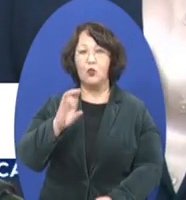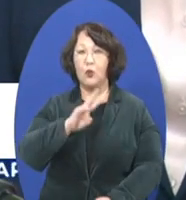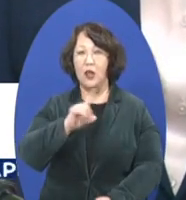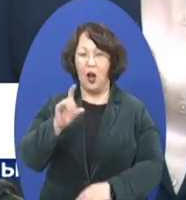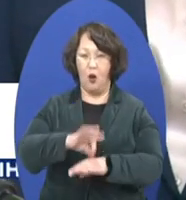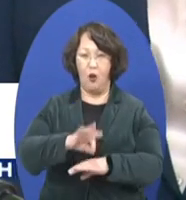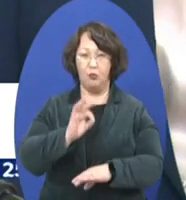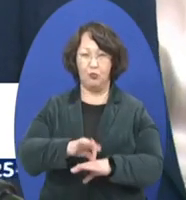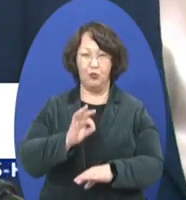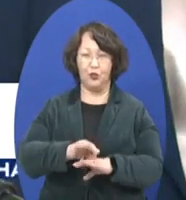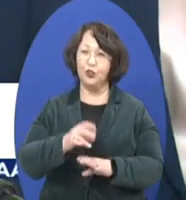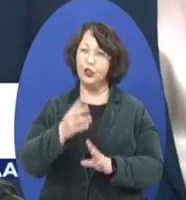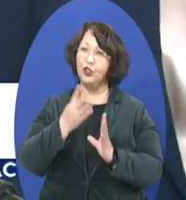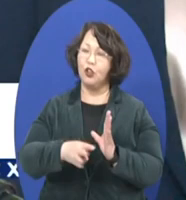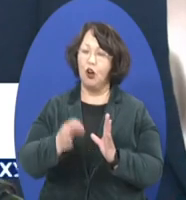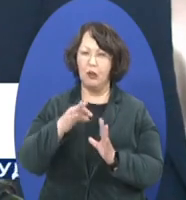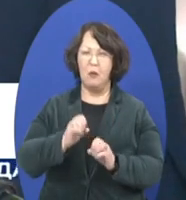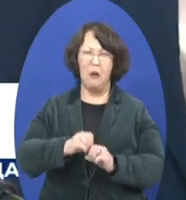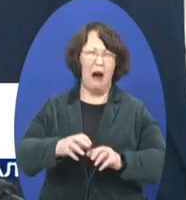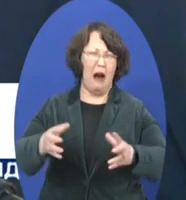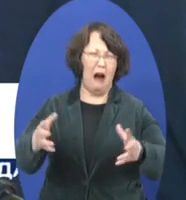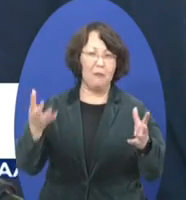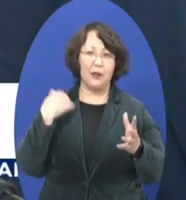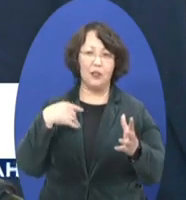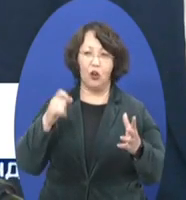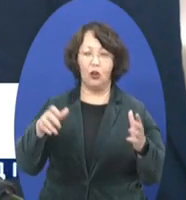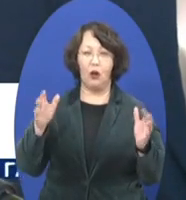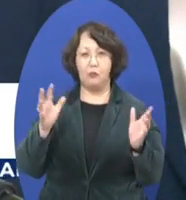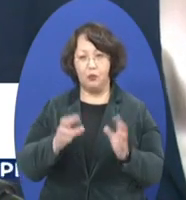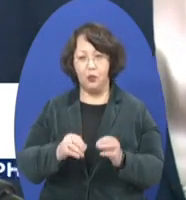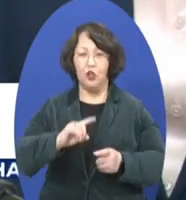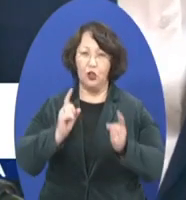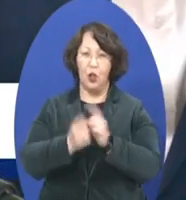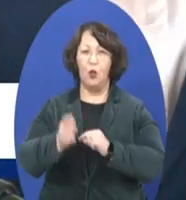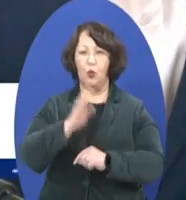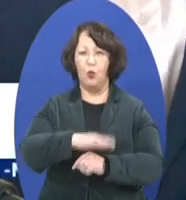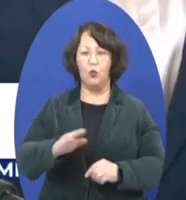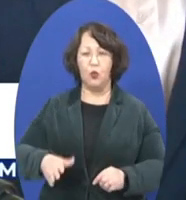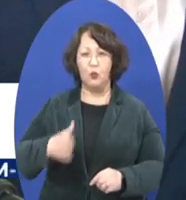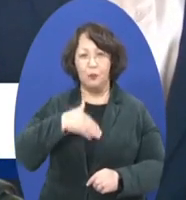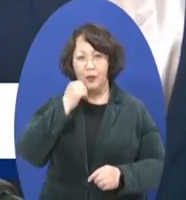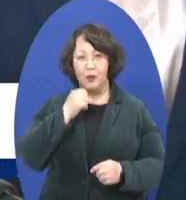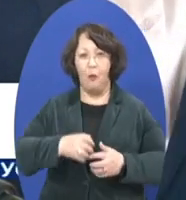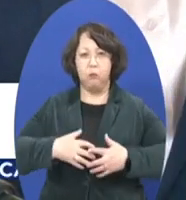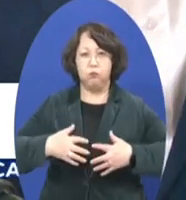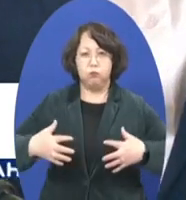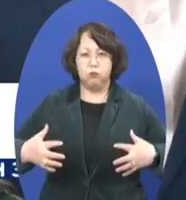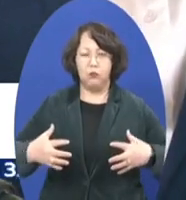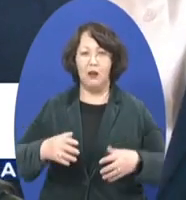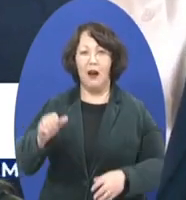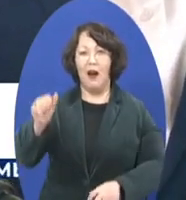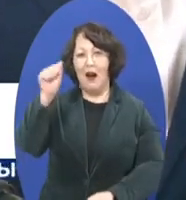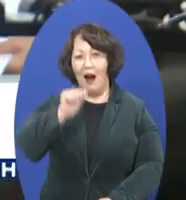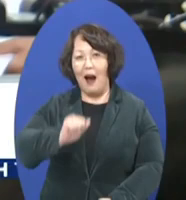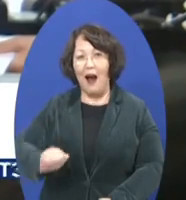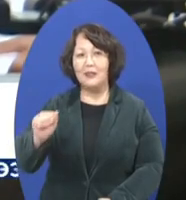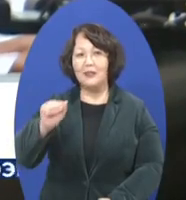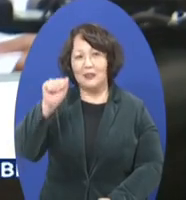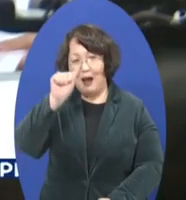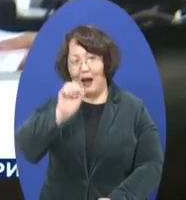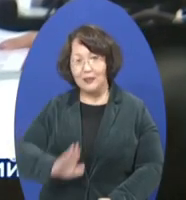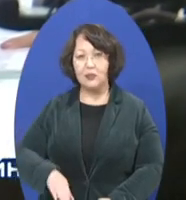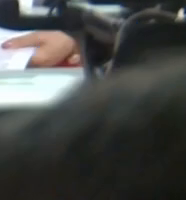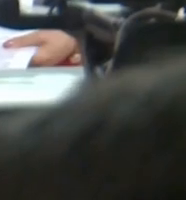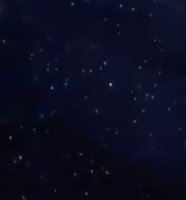бол одоо нэлээд тэргүүлж исэн. Одоо бол хүүхдүүдийн хаан таргалалтаар бид нар Азад та бараг 2 дугаар чагсаж байна.